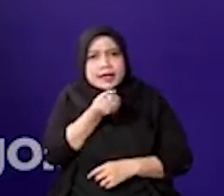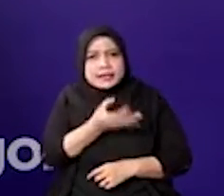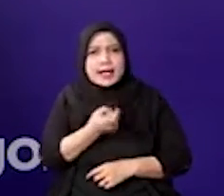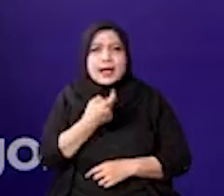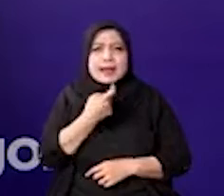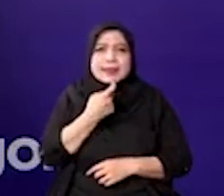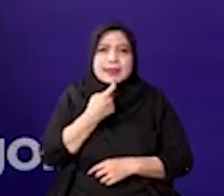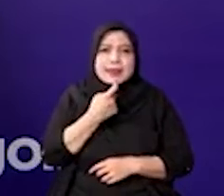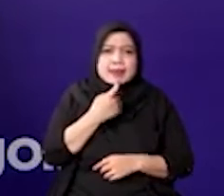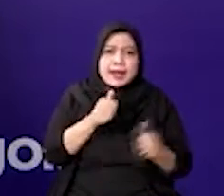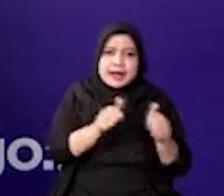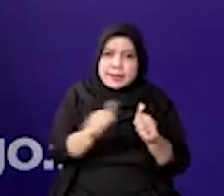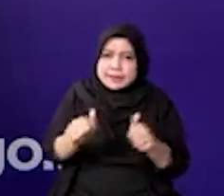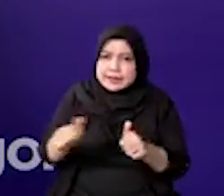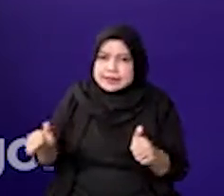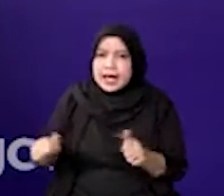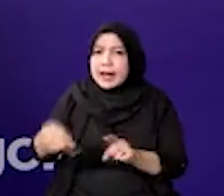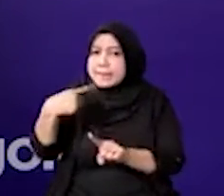tenang